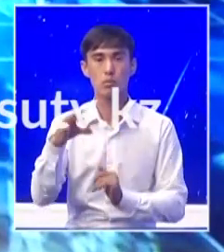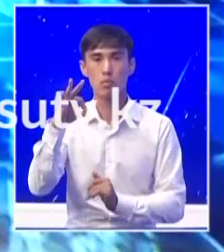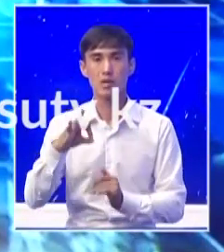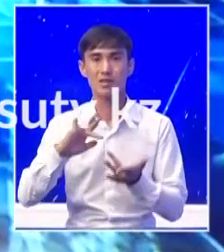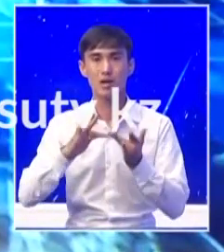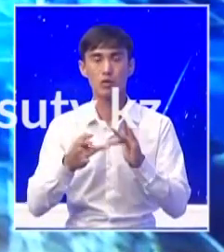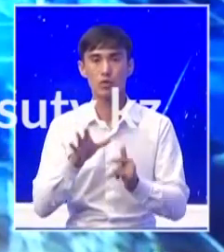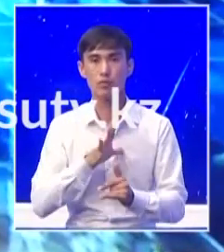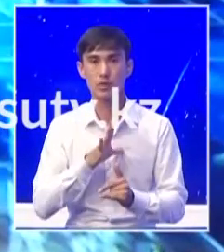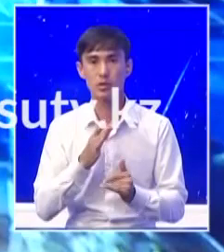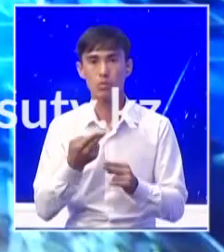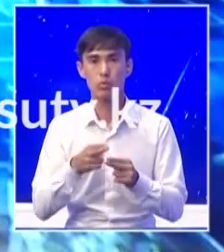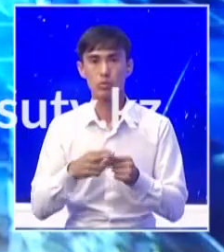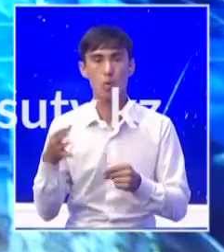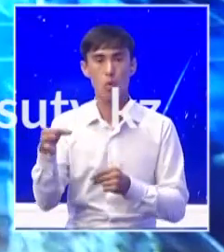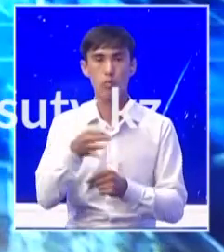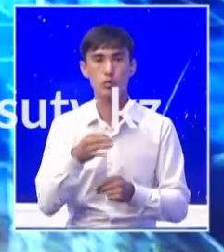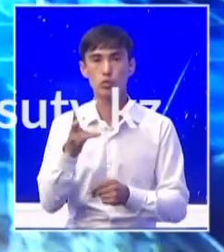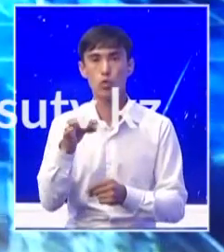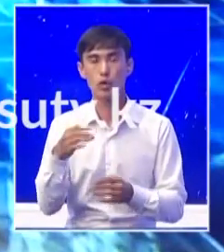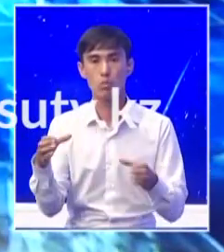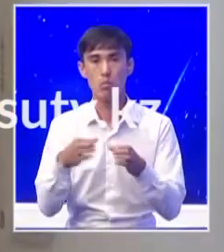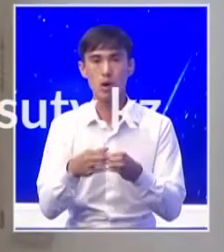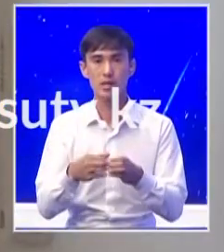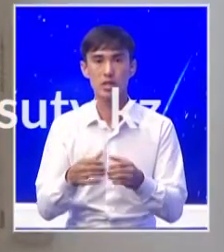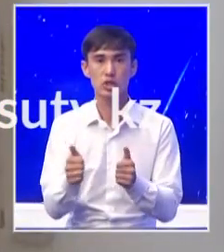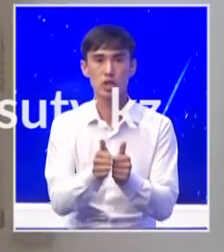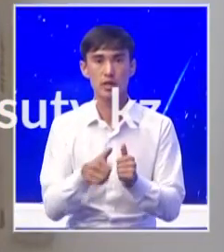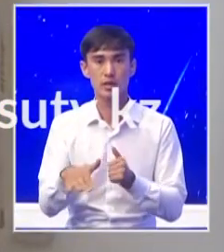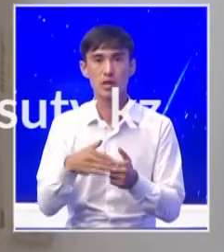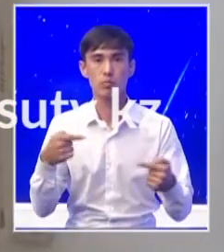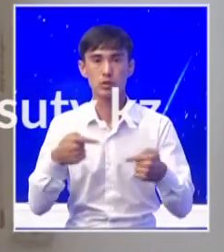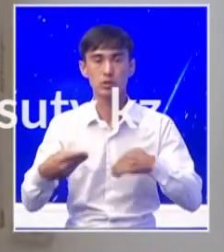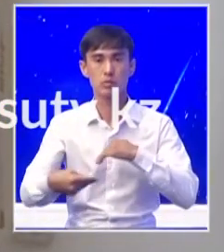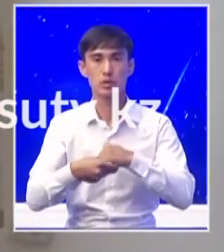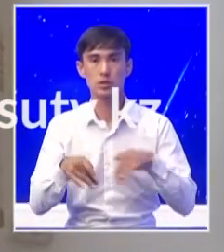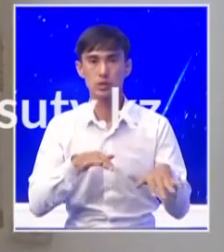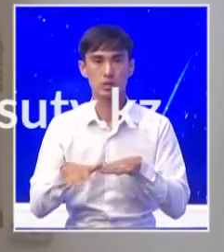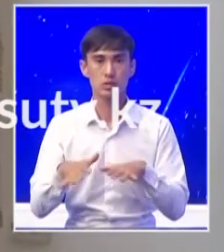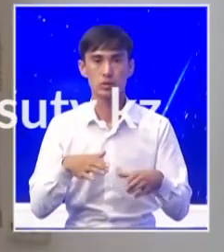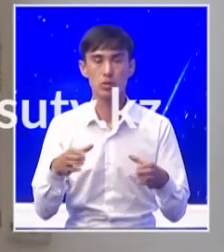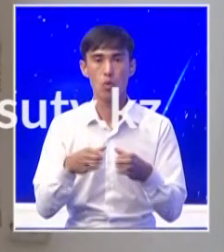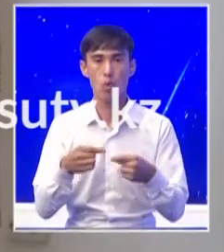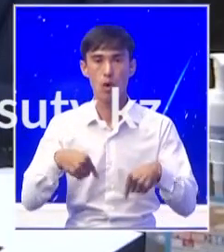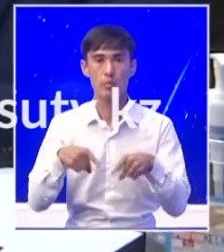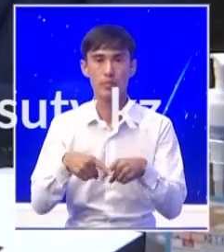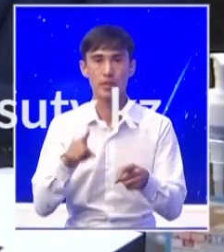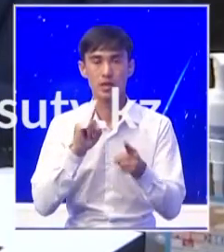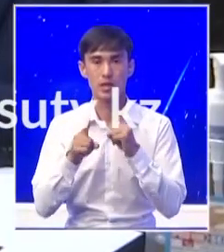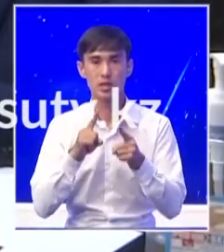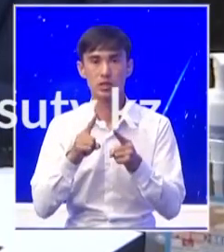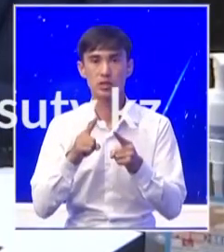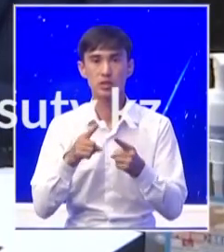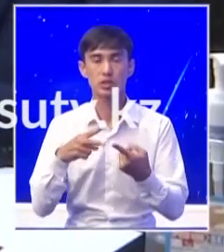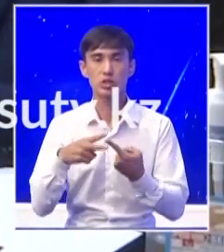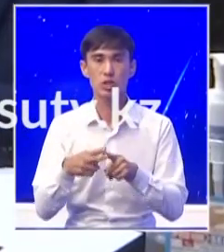электронды форматта. Бұл туралы облыстық Нұр Отан партиясы филиалы жанындағы сыбайлас жемқорлыққа қарсы іс-қимыл жөніндегі қоғамдық кеңесінің жарты